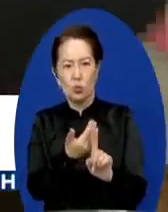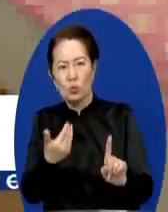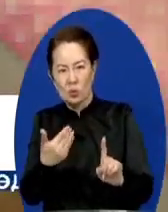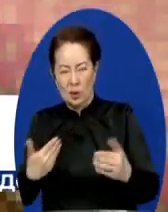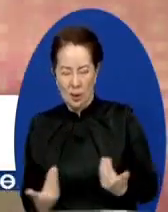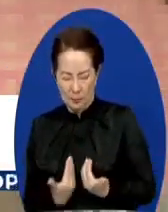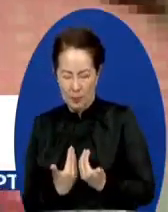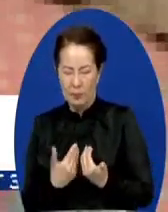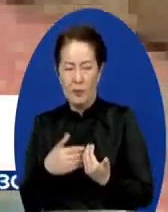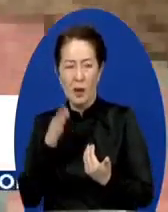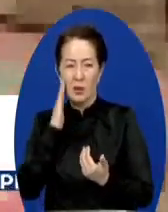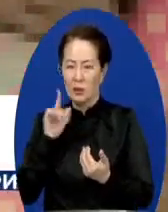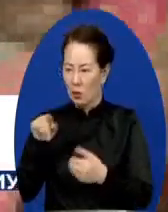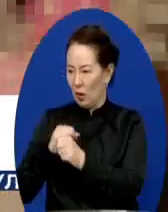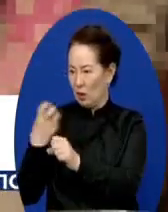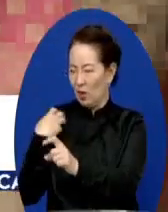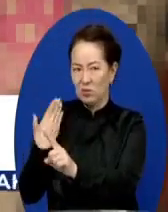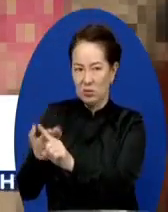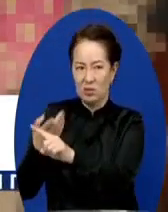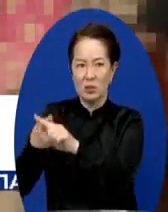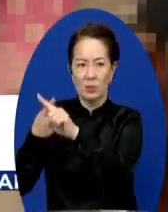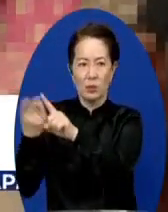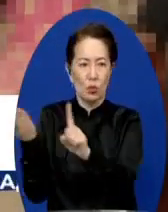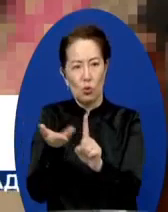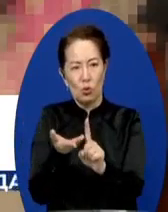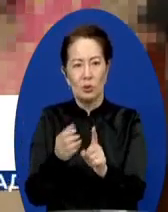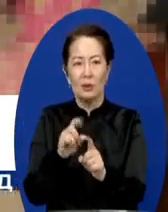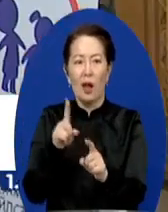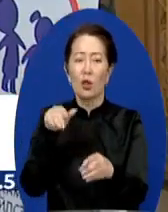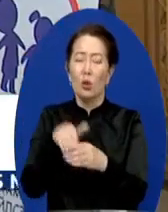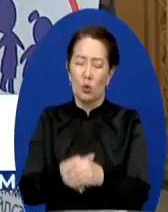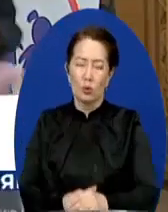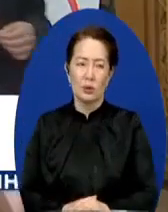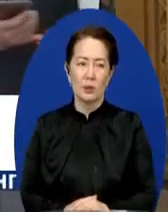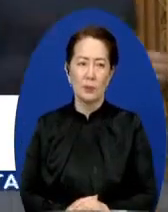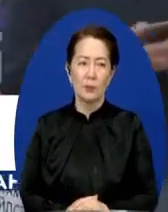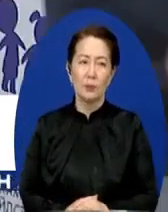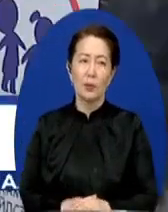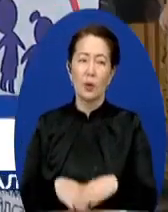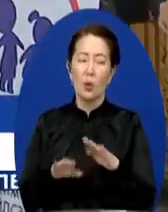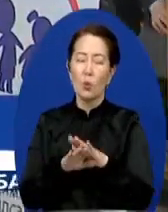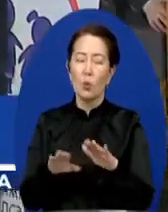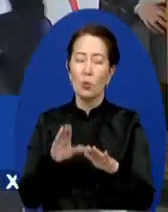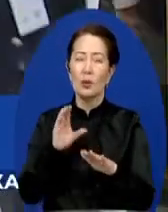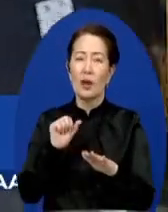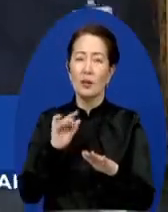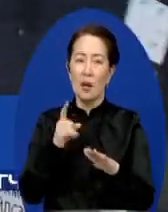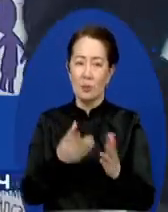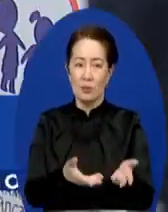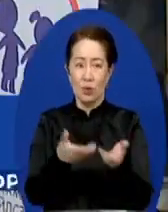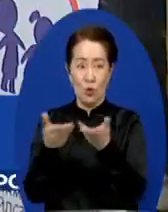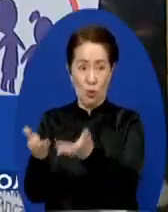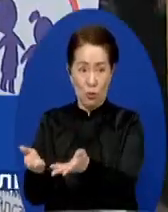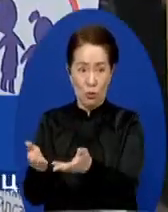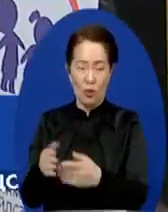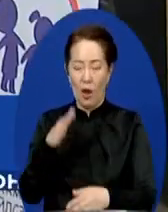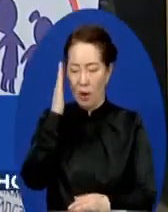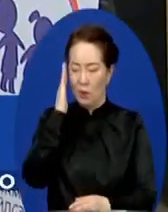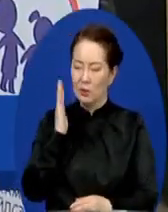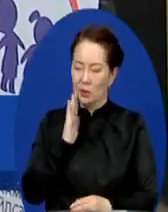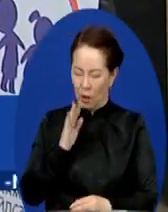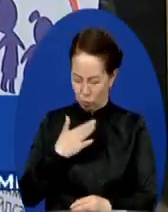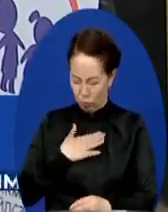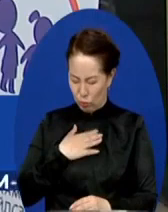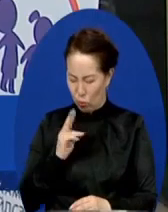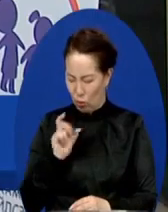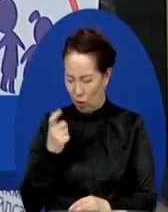амьдарч байгаа эцэг эхийн үүрэг хариуцлагыг нэмэх зэрэг заалтыг тусах гаруулжээ. Тэгээ хүүхдээ асрамжийн газар авчирч орхичоод нөгөө нэг эцэг эхчүүдийн үүргийг